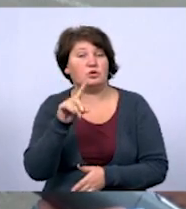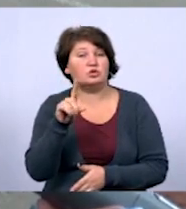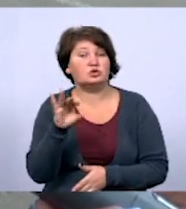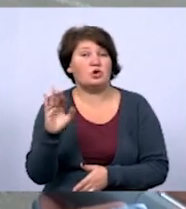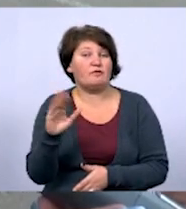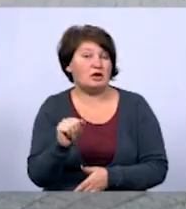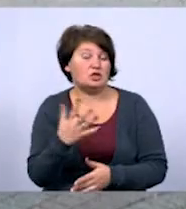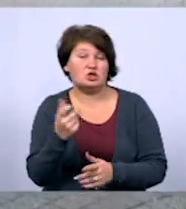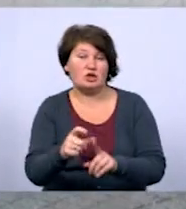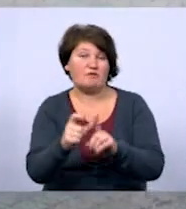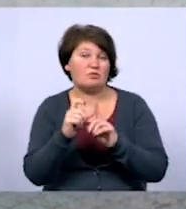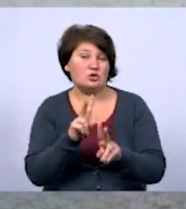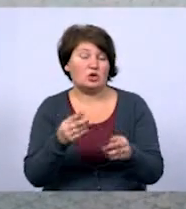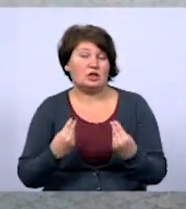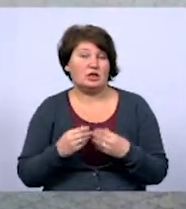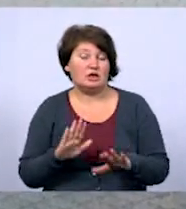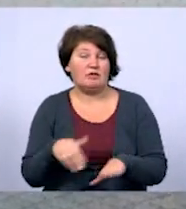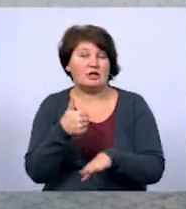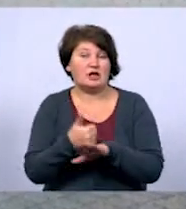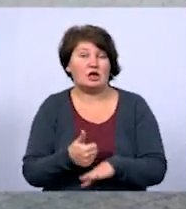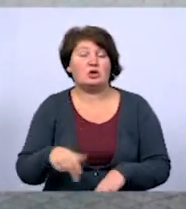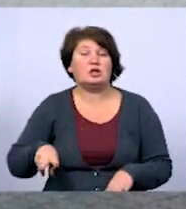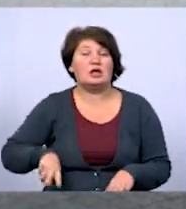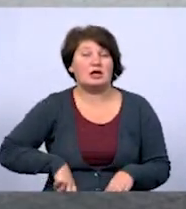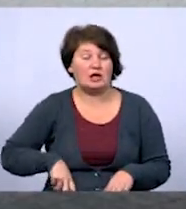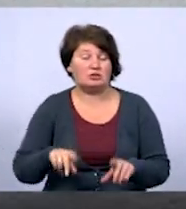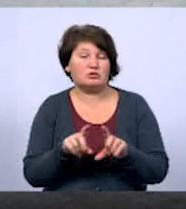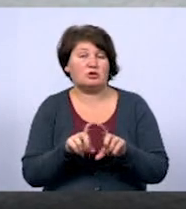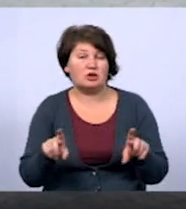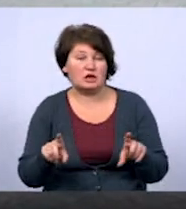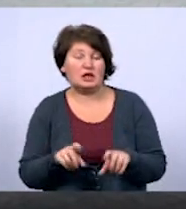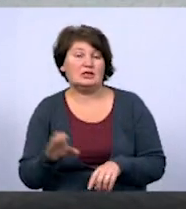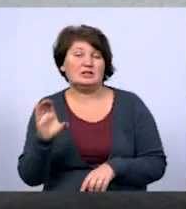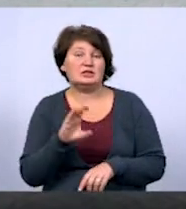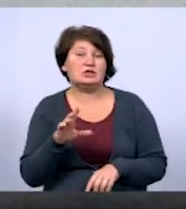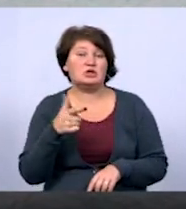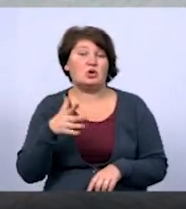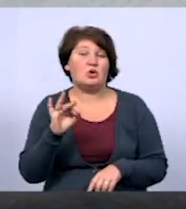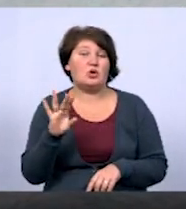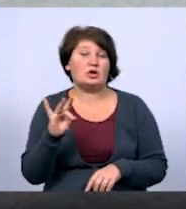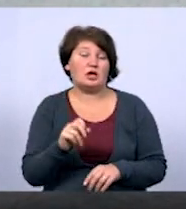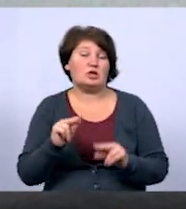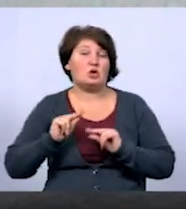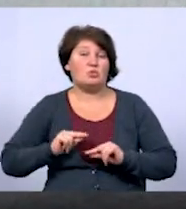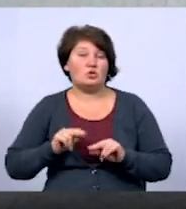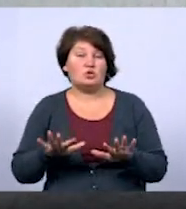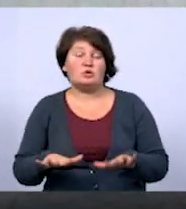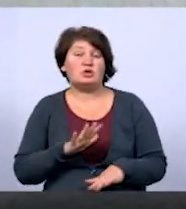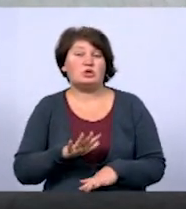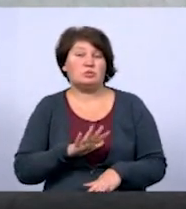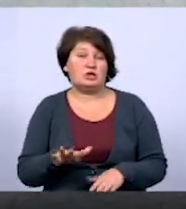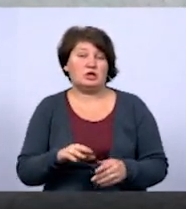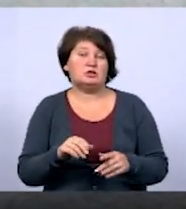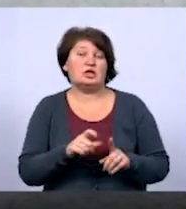нам відповіді не дав. Генерального директора державного підприємства «Резиденція Синьогора» Ігора Капія на робочому місці не було. За словами секретаря,